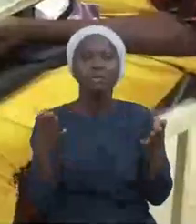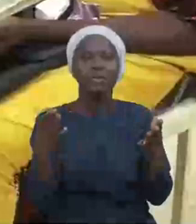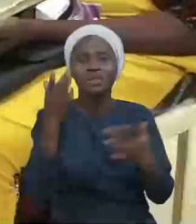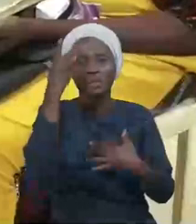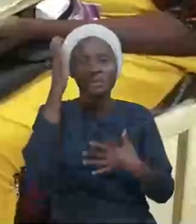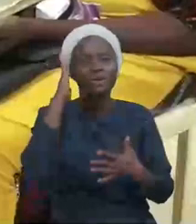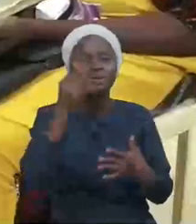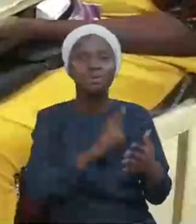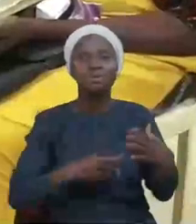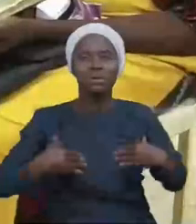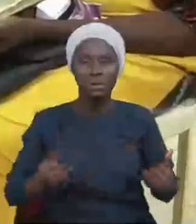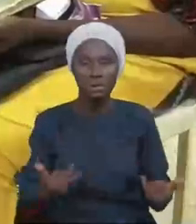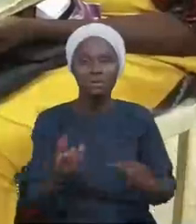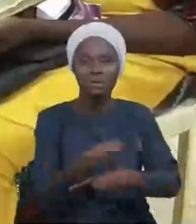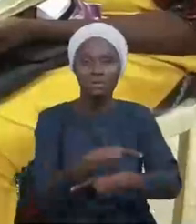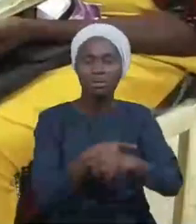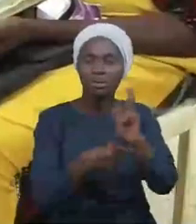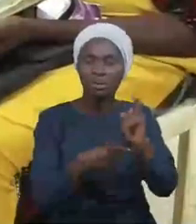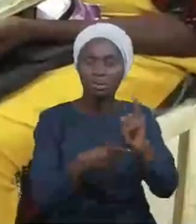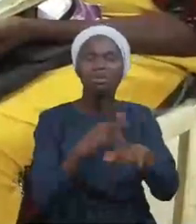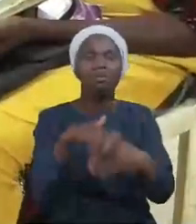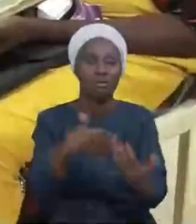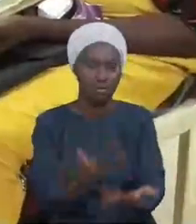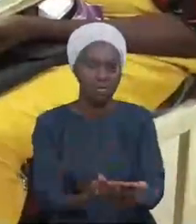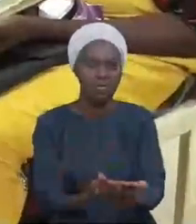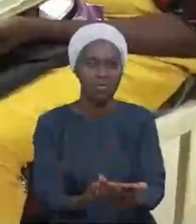Dieu va-t-il guérir aujourd'hui? Je te parle, non?